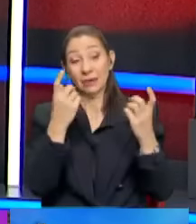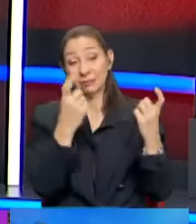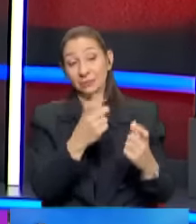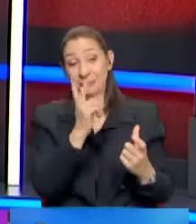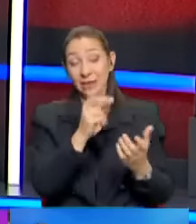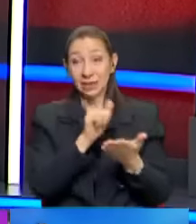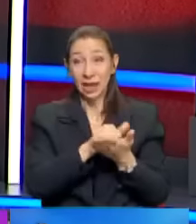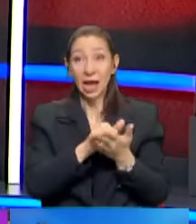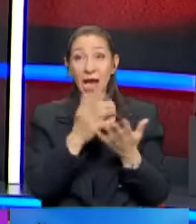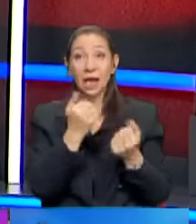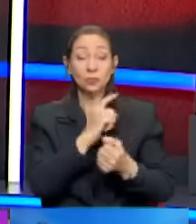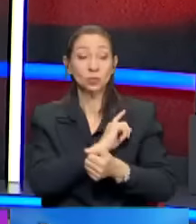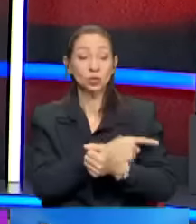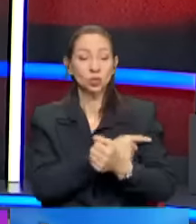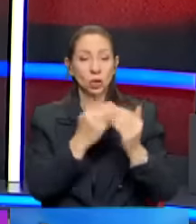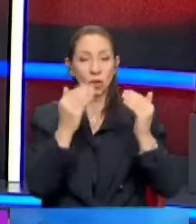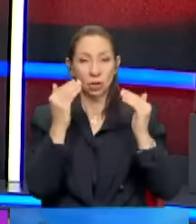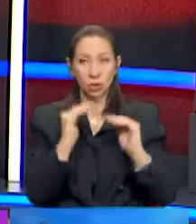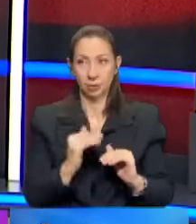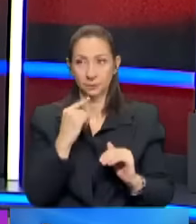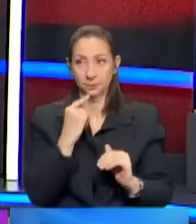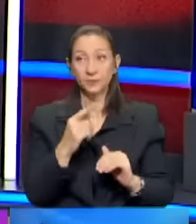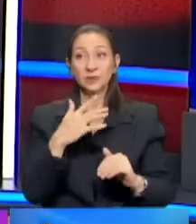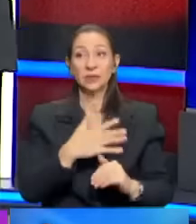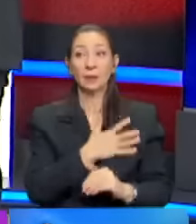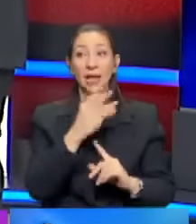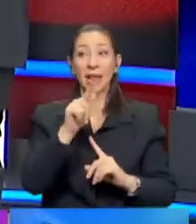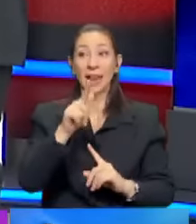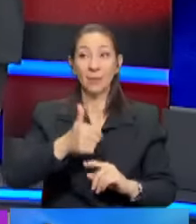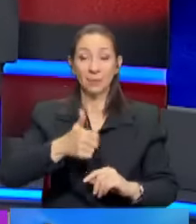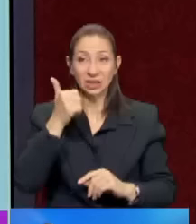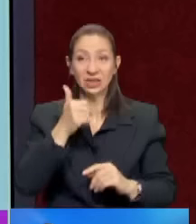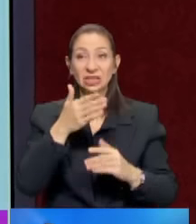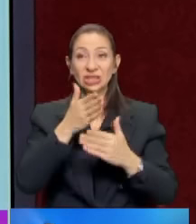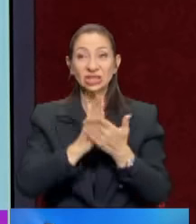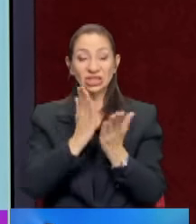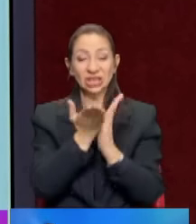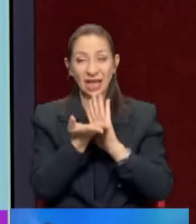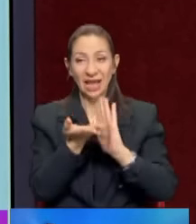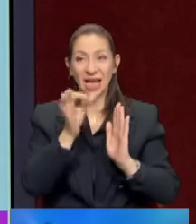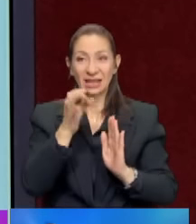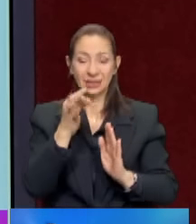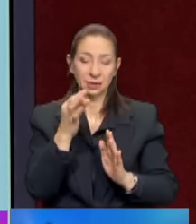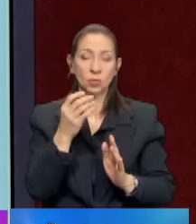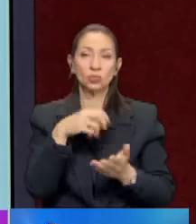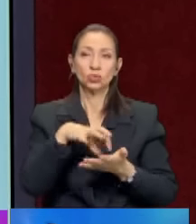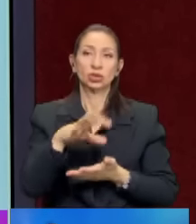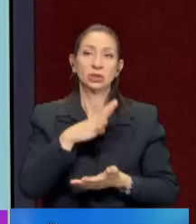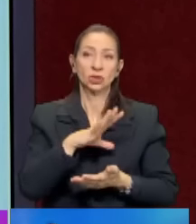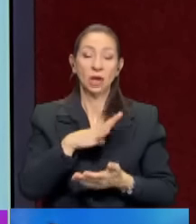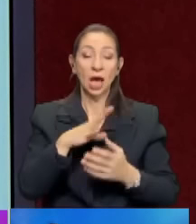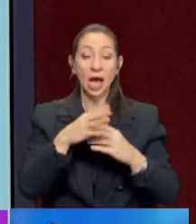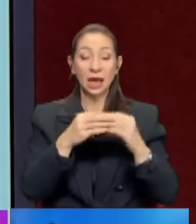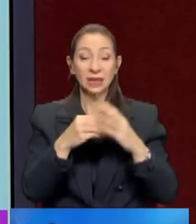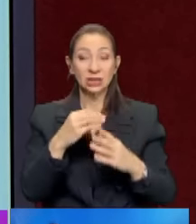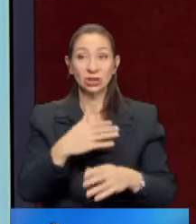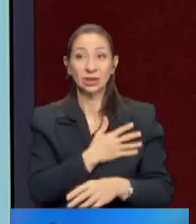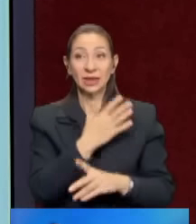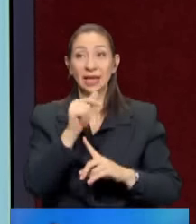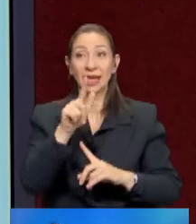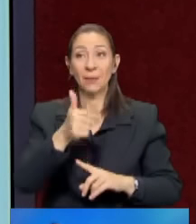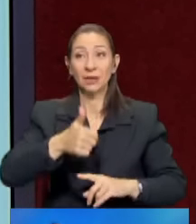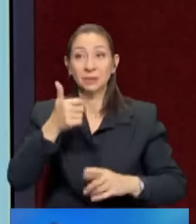alım gücündeki düşüş konusu var CHP İl başkanlığından çeyrek altın hesabı bütçe istiyoruz Adana Cumhuriyet Halk Partisi